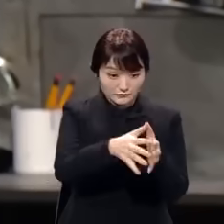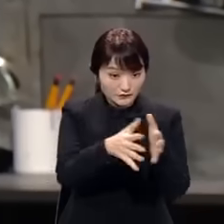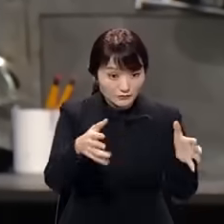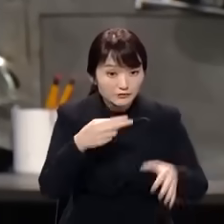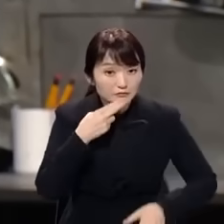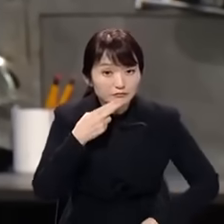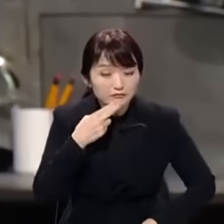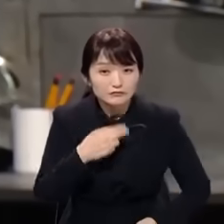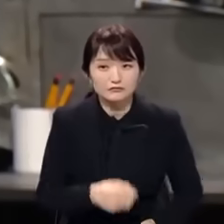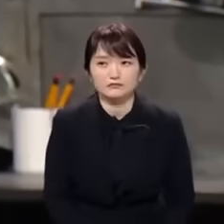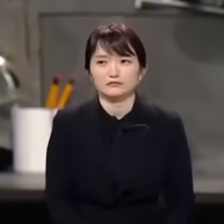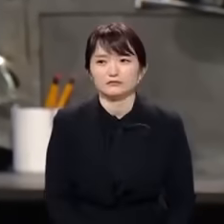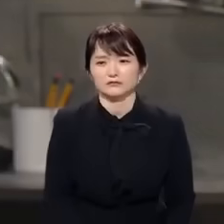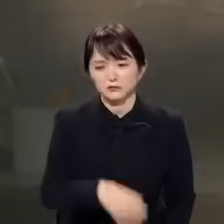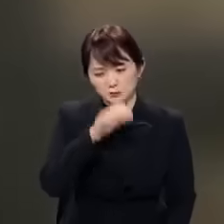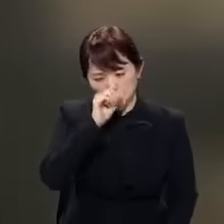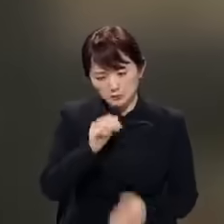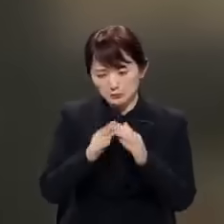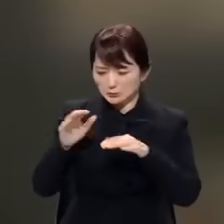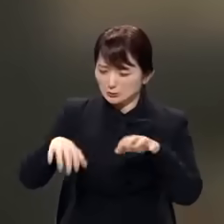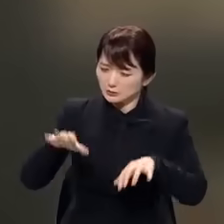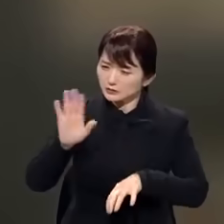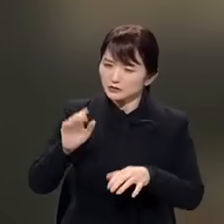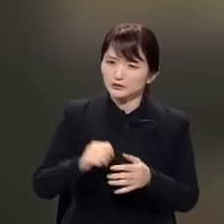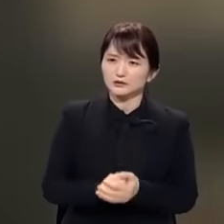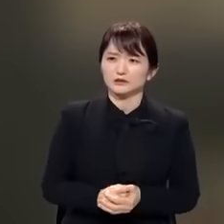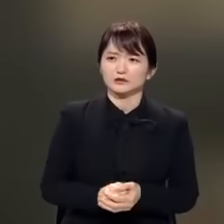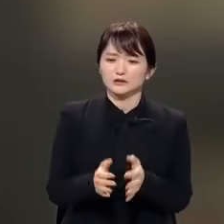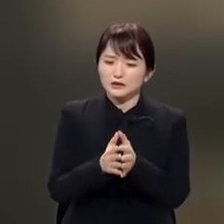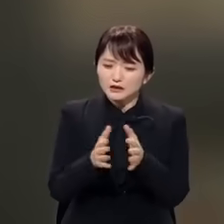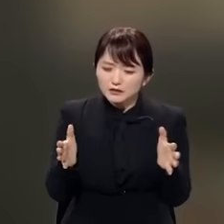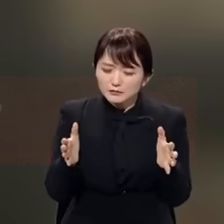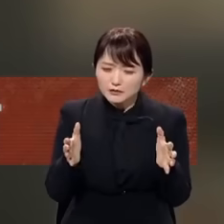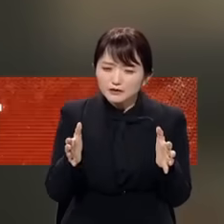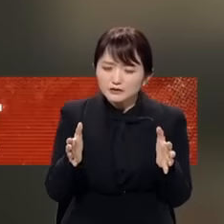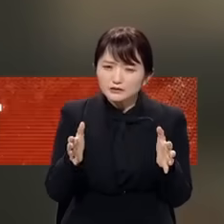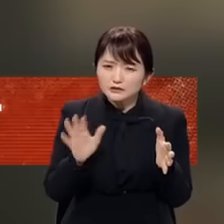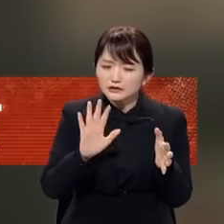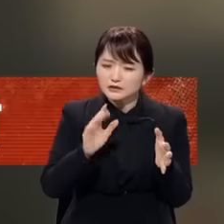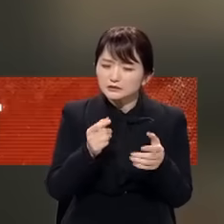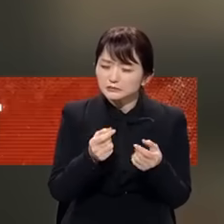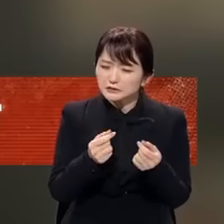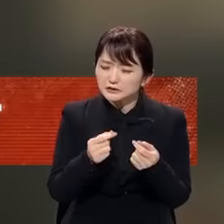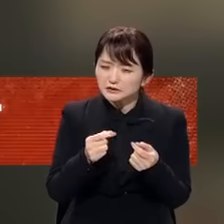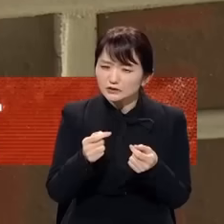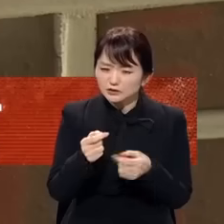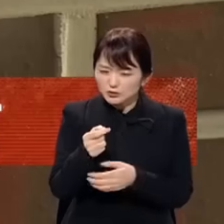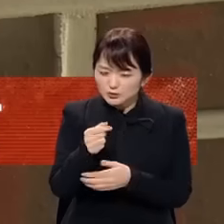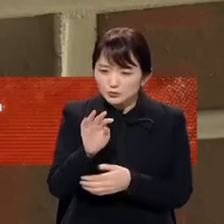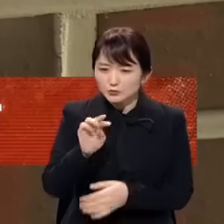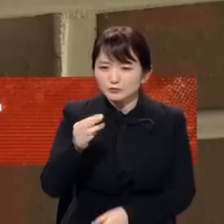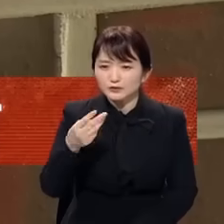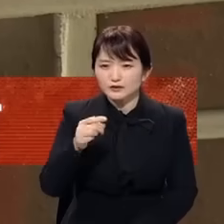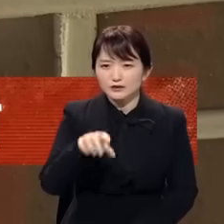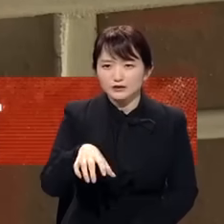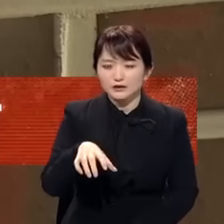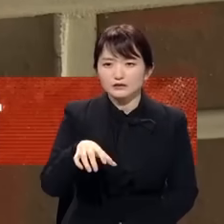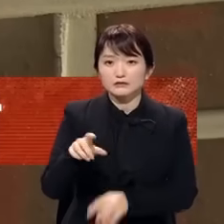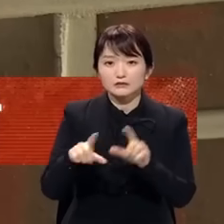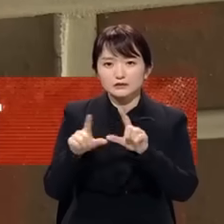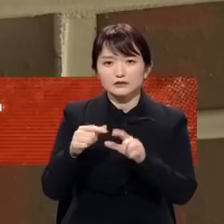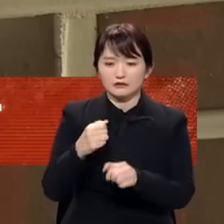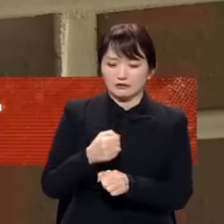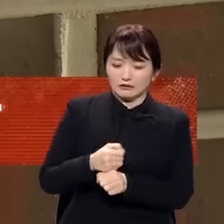그다지 뭐 이렇게 좋은 동네도 아니고 아파트도 아닌 작은 어떤 빌라에서 살기 시작을 했던 겁니까 그니까 좀 뭐 좀 당황스럽긴 했는데 또